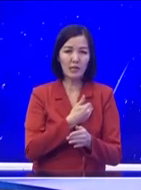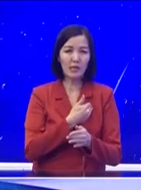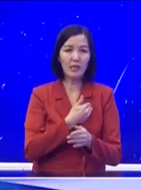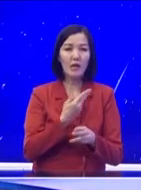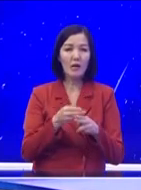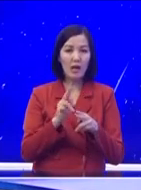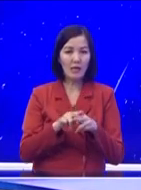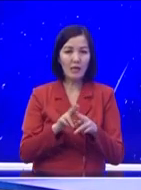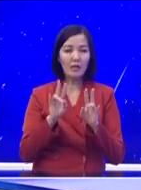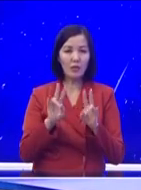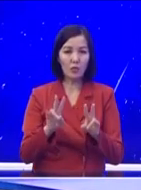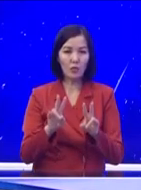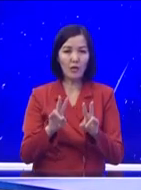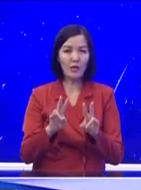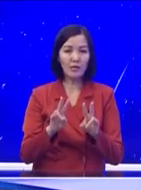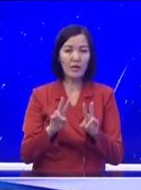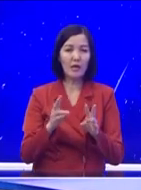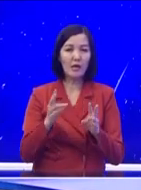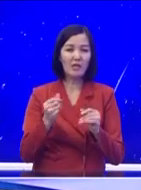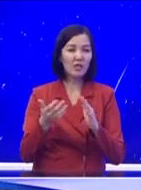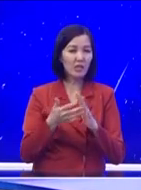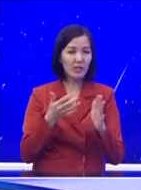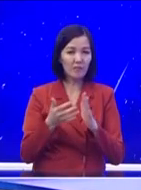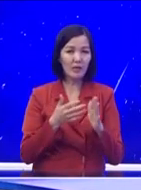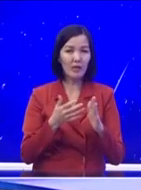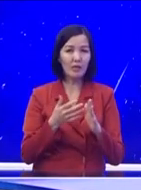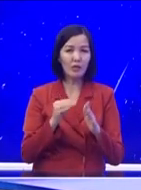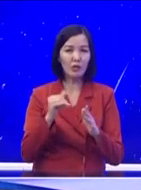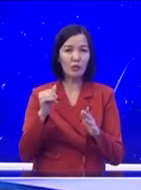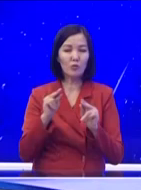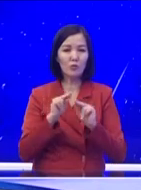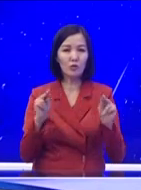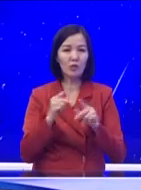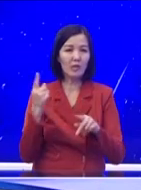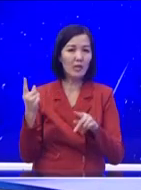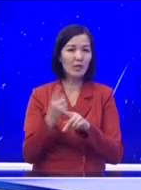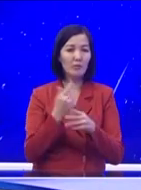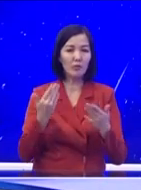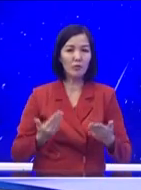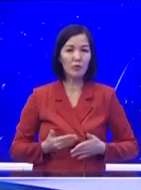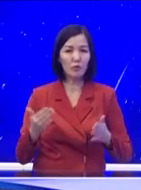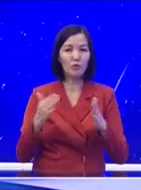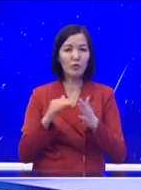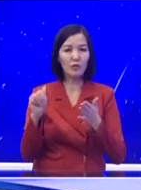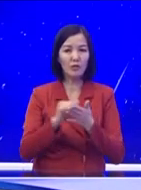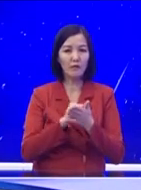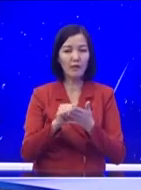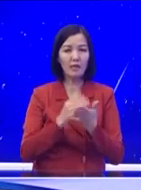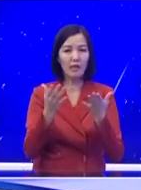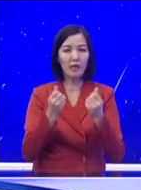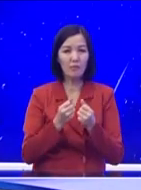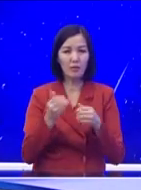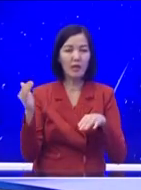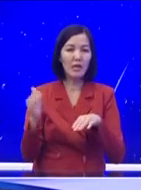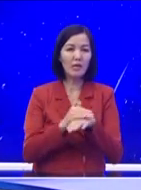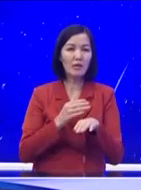жеткізгілері келеді. Алайда қолы қысқа екендерін айтады. Осы орайда жетісулық ұстаз алғашқы болып тұрған үй сертификатына ие болды. Игі